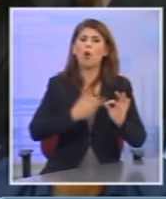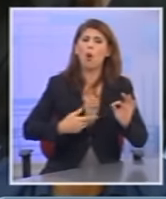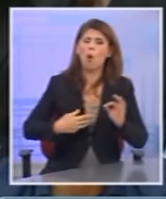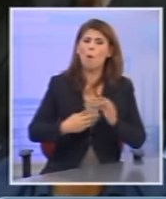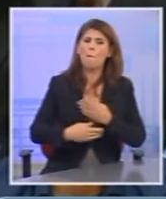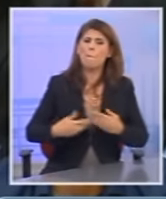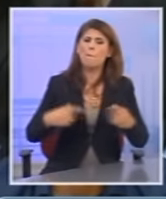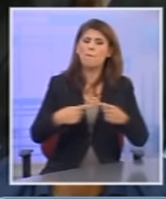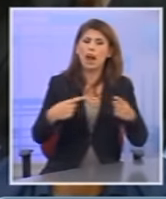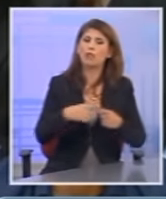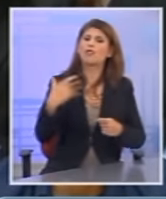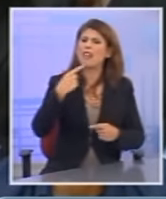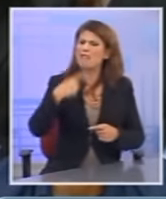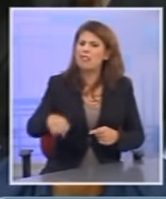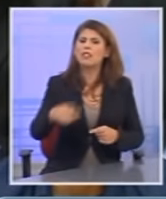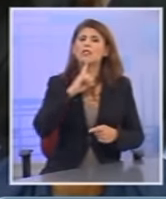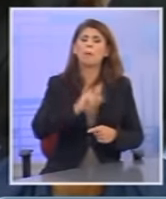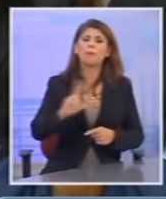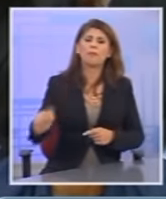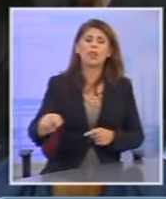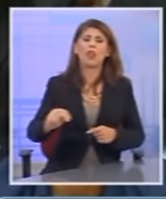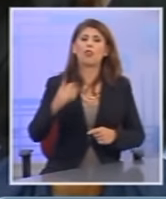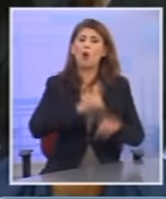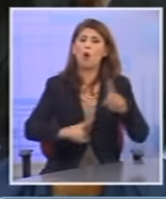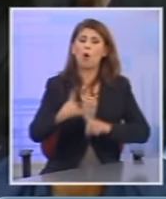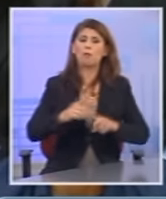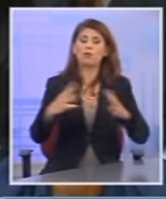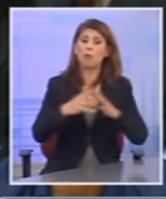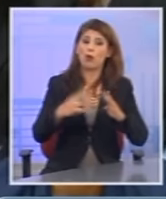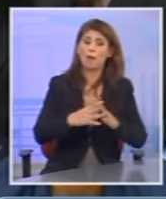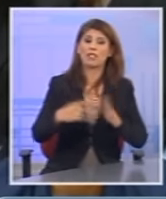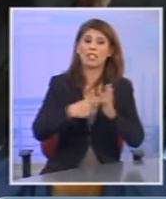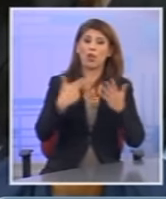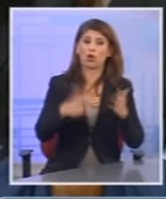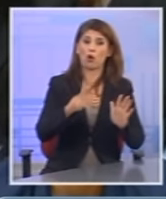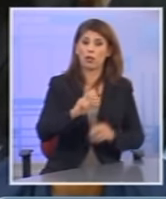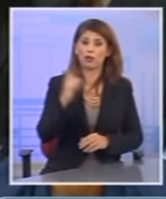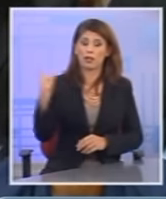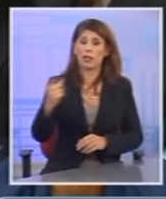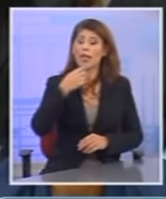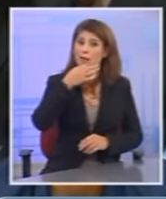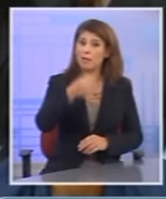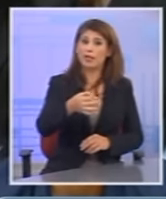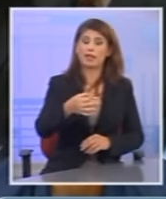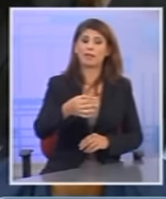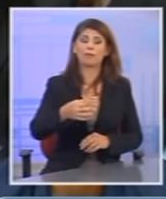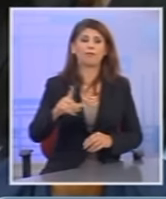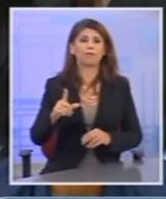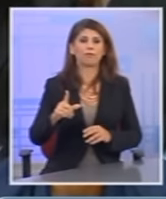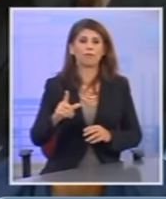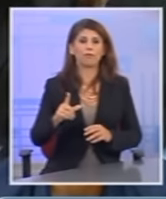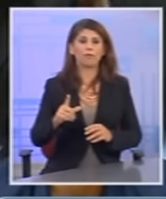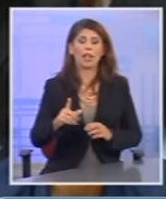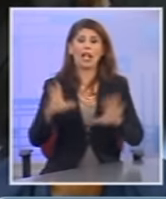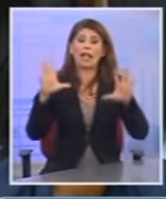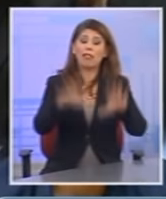του 1821, έχει αναφερθεί στην άλωση της Τριπολιτσάς που ο εθνικός μας ποιητής στον ύμνο της